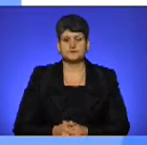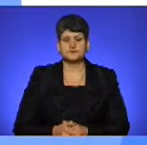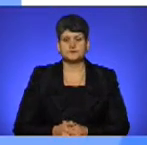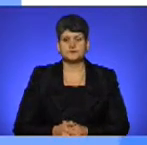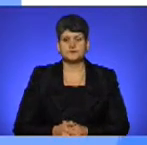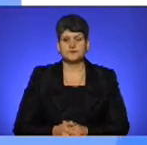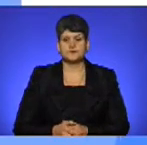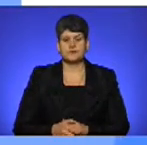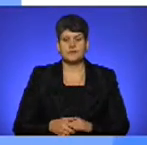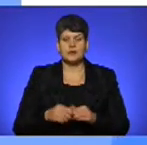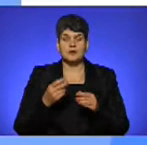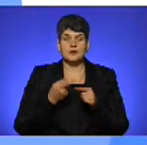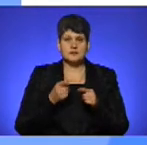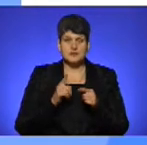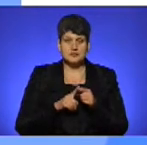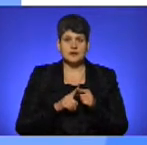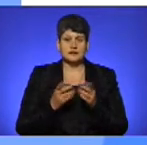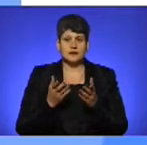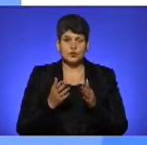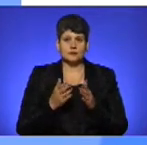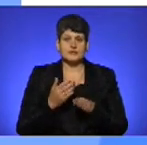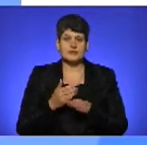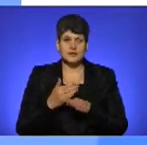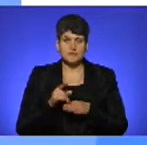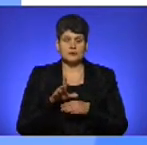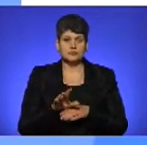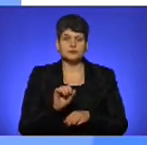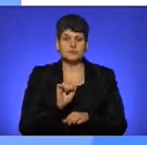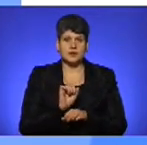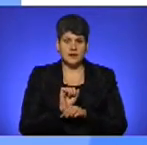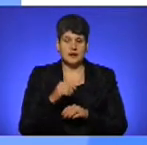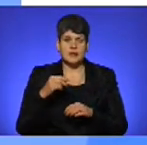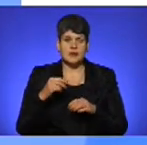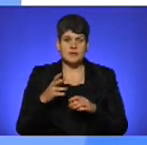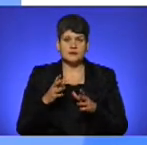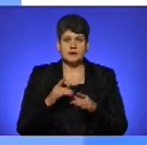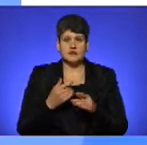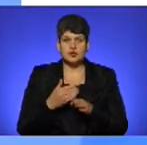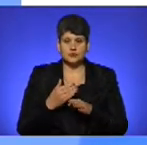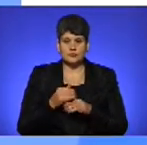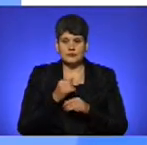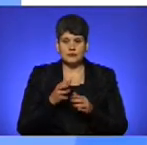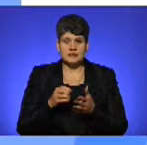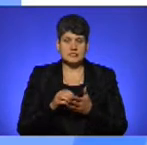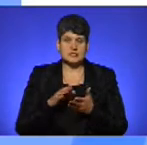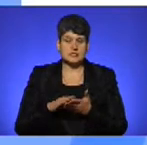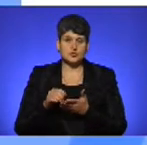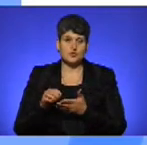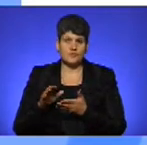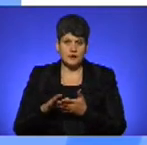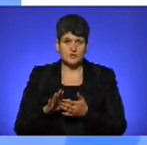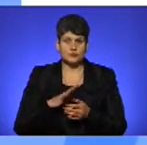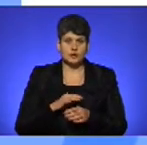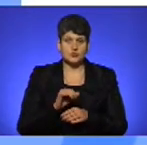Виборчий процес є безперервним, і на якомусь етапі він був перерваний, і частково кандидати не змогли зареєструватися. Була